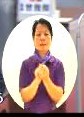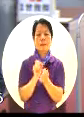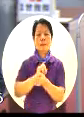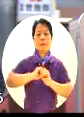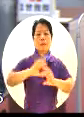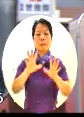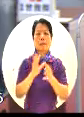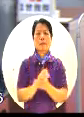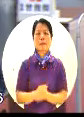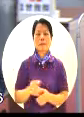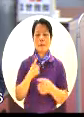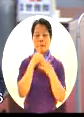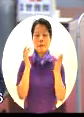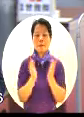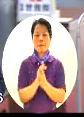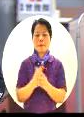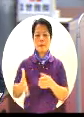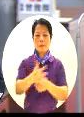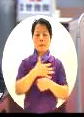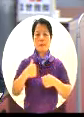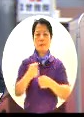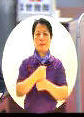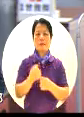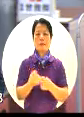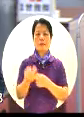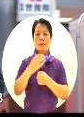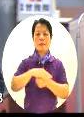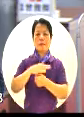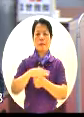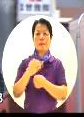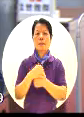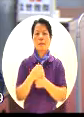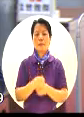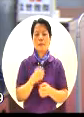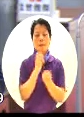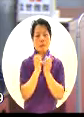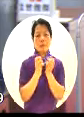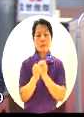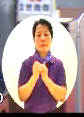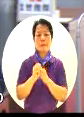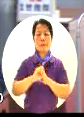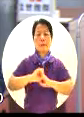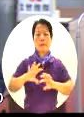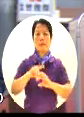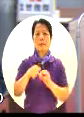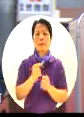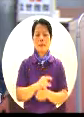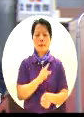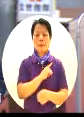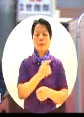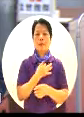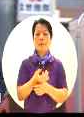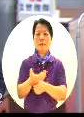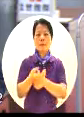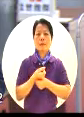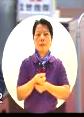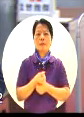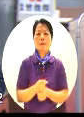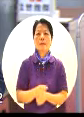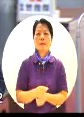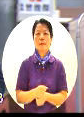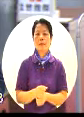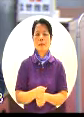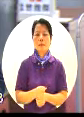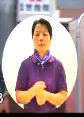哈，整个我们全国哈所有补助哈的明细哈，咱自筹的财源的部分哈。也是